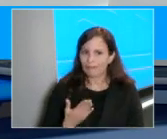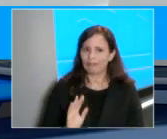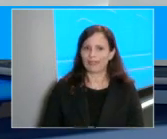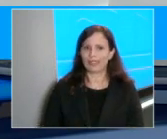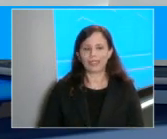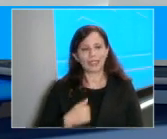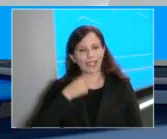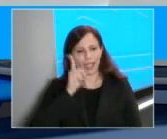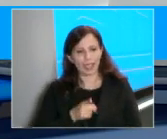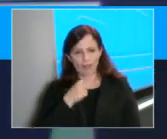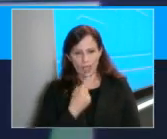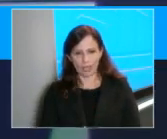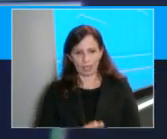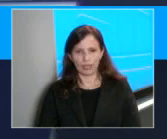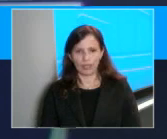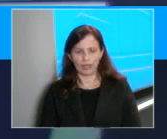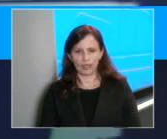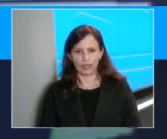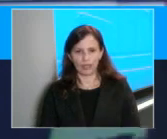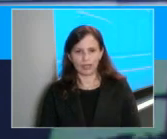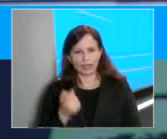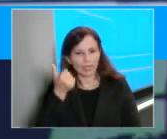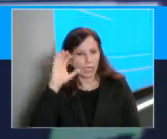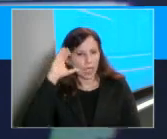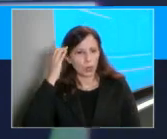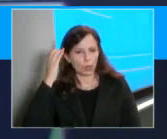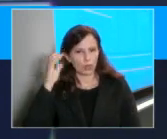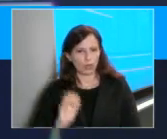מנומן. אני חייב להגיד, זה קצת הזוי,